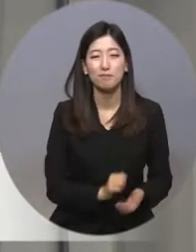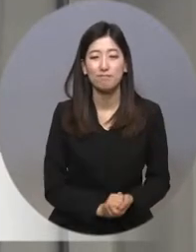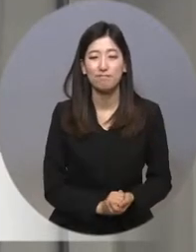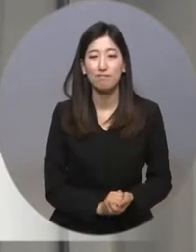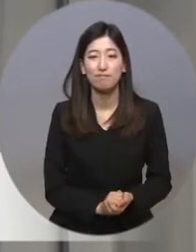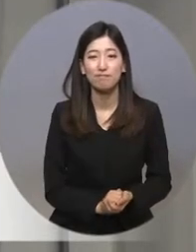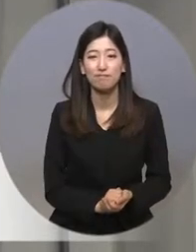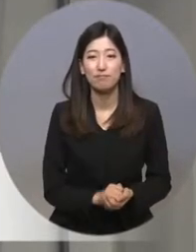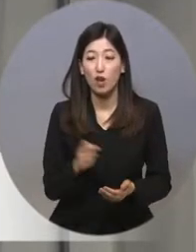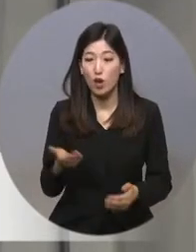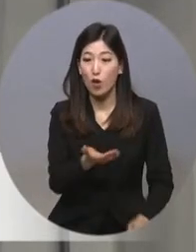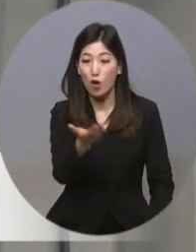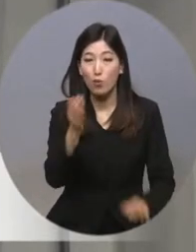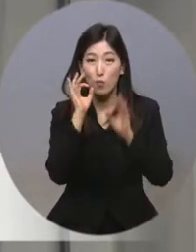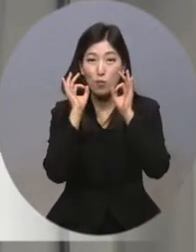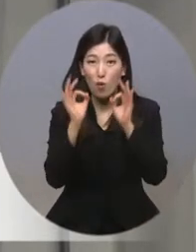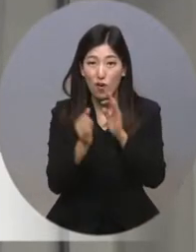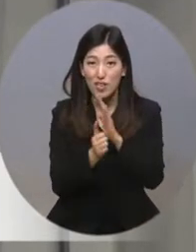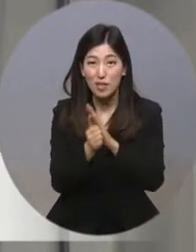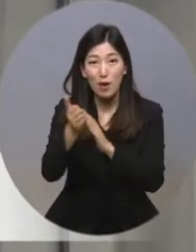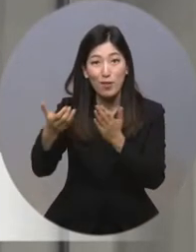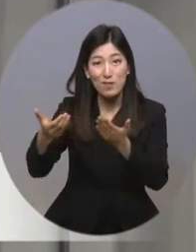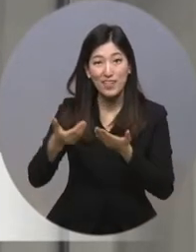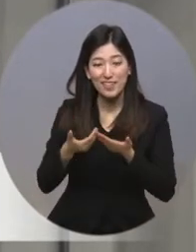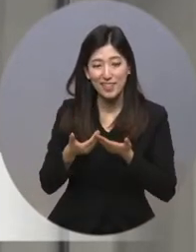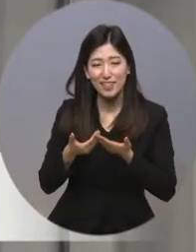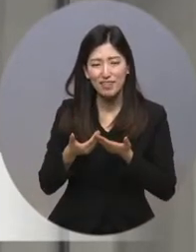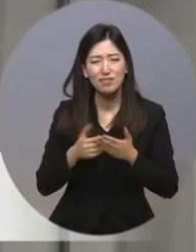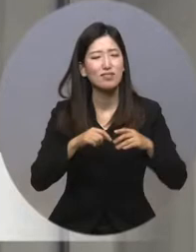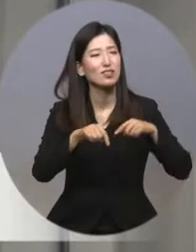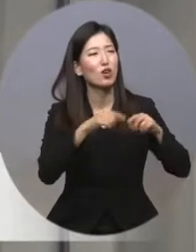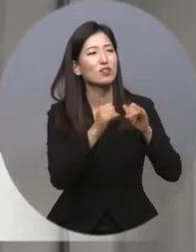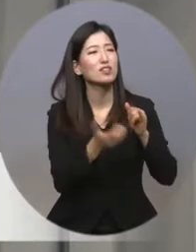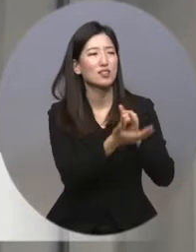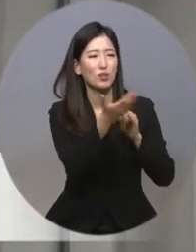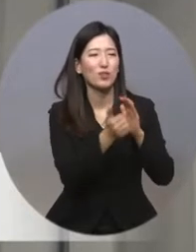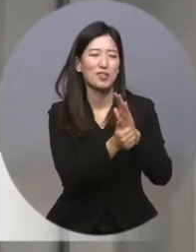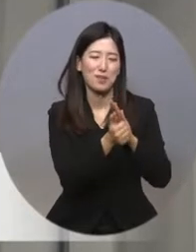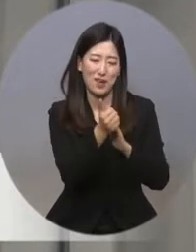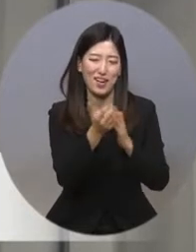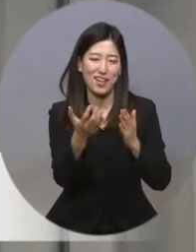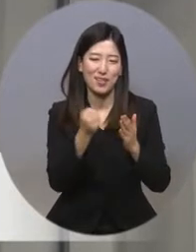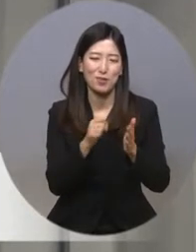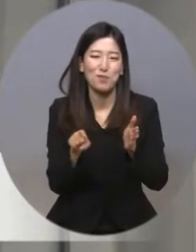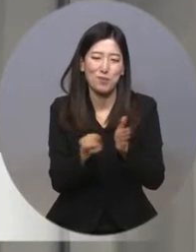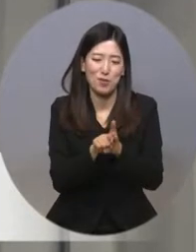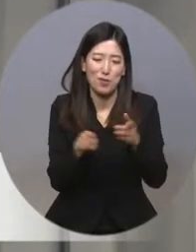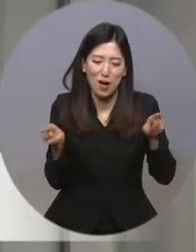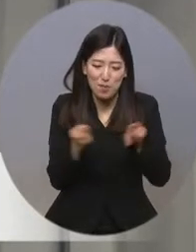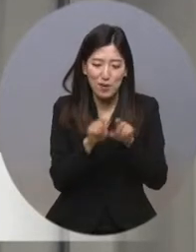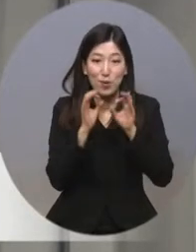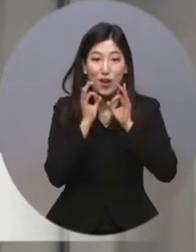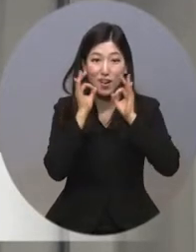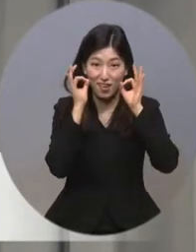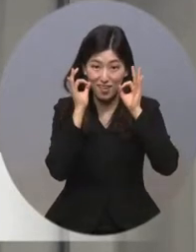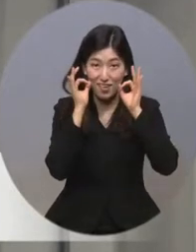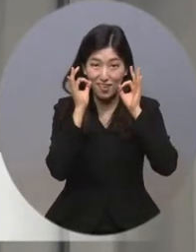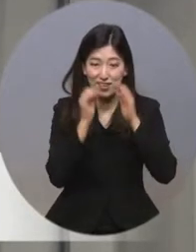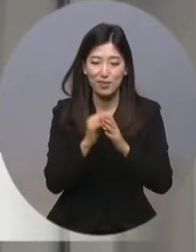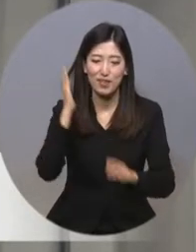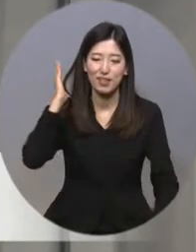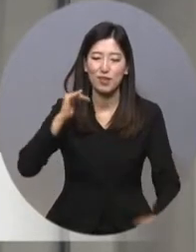갖는다면 여러분들은 정치인들한테 이렇게 좀 희망을 가지시고 믿고 같이 해주시면 우리 의정부시 사회복지사